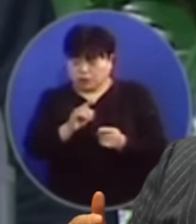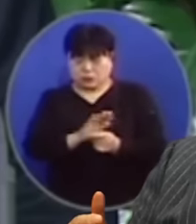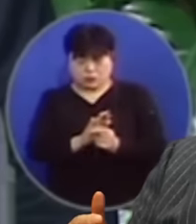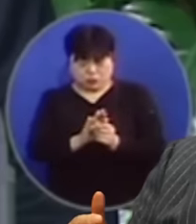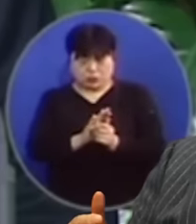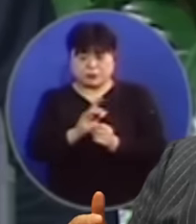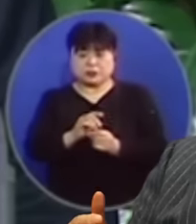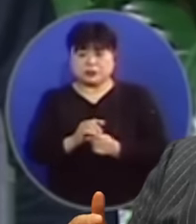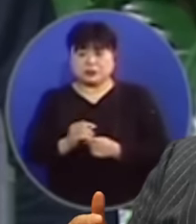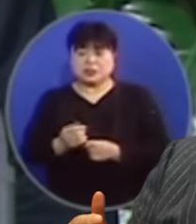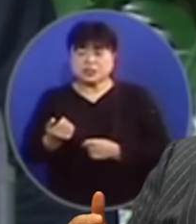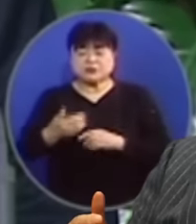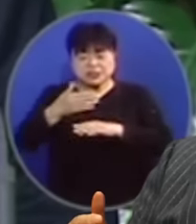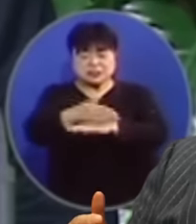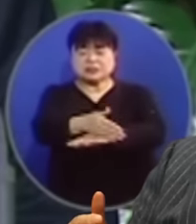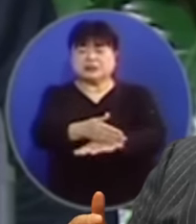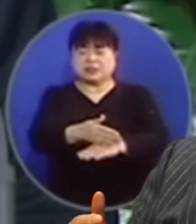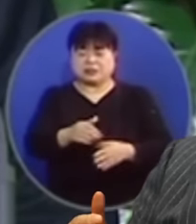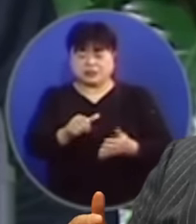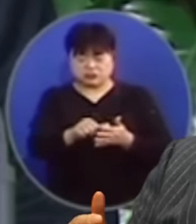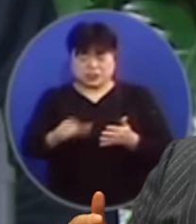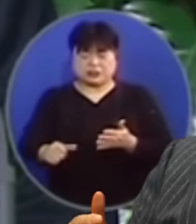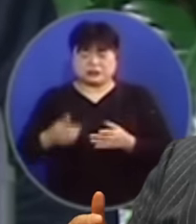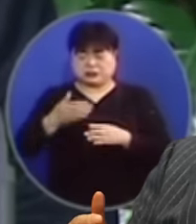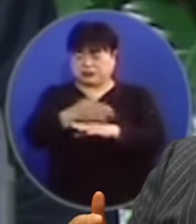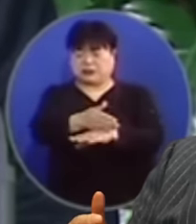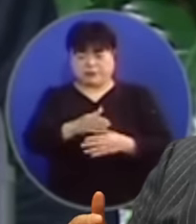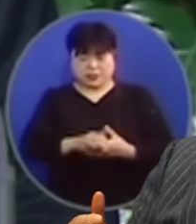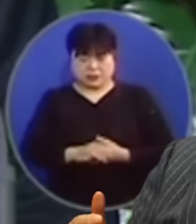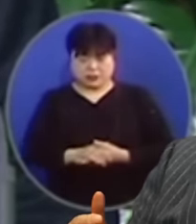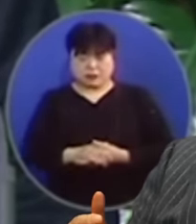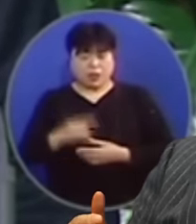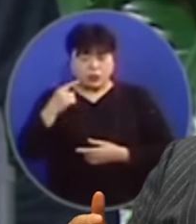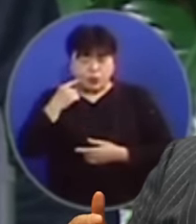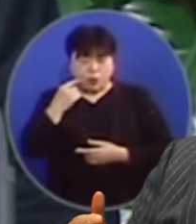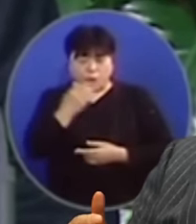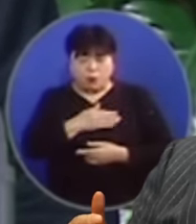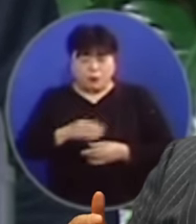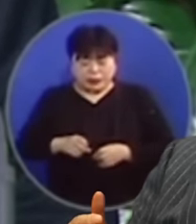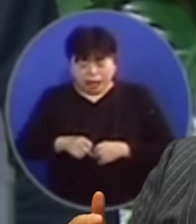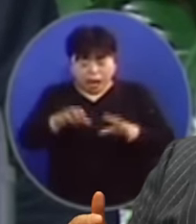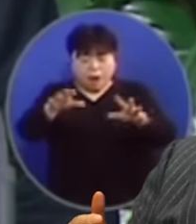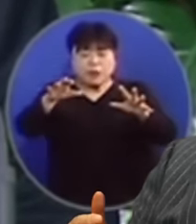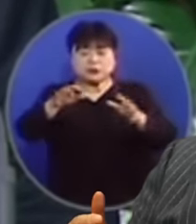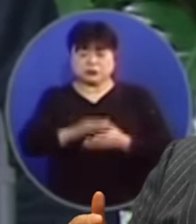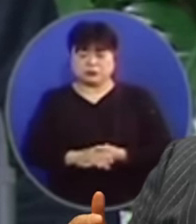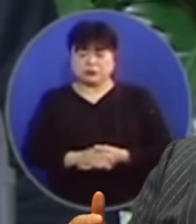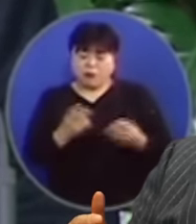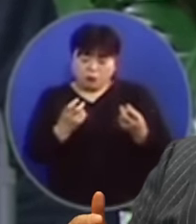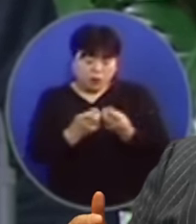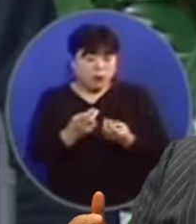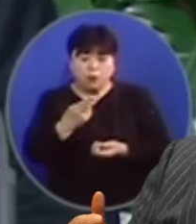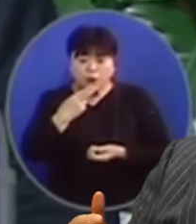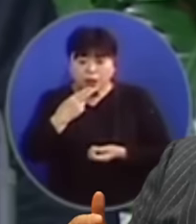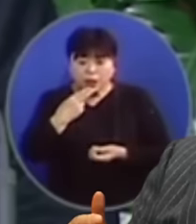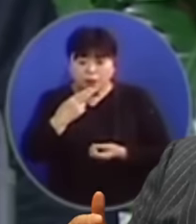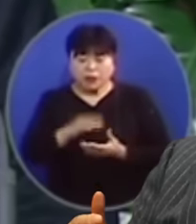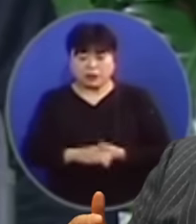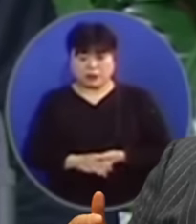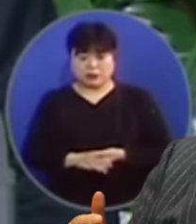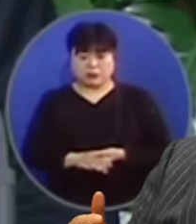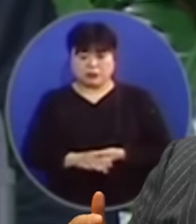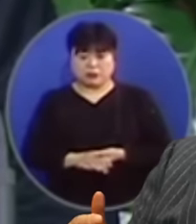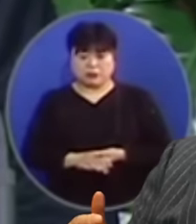의사가 벌써 늦었다고, 손석이 늦었다고. 독이 온몸에 퍼졌는데 뭐 이거 어찌할 도리가 있냐고.